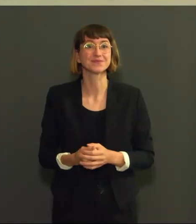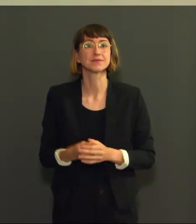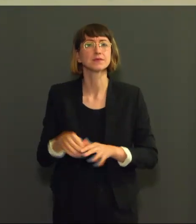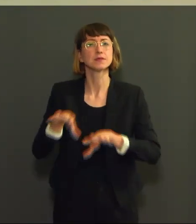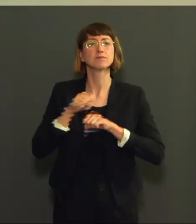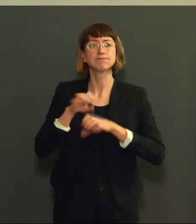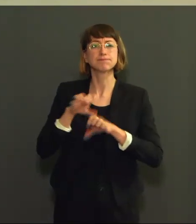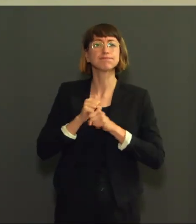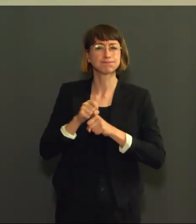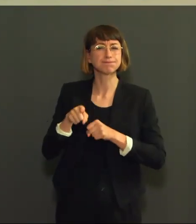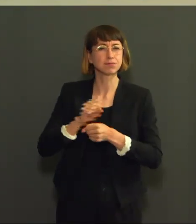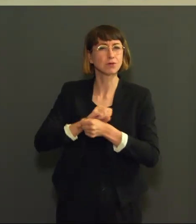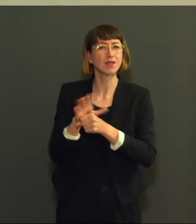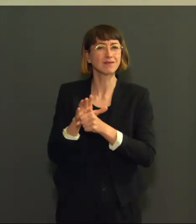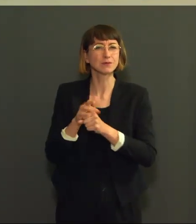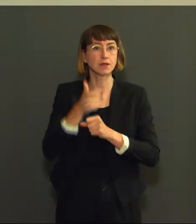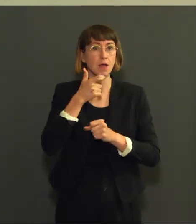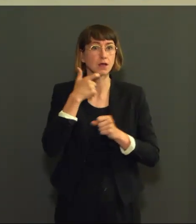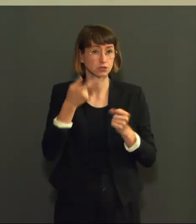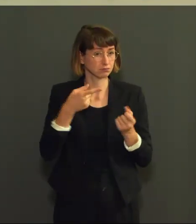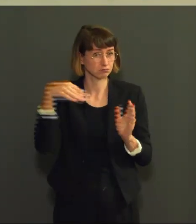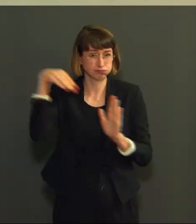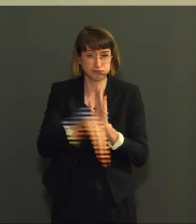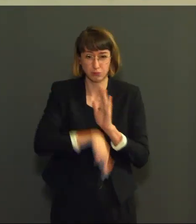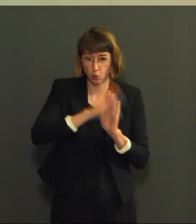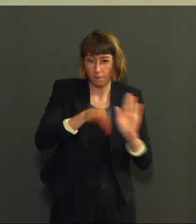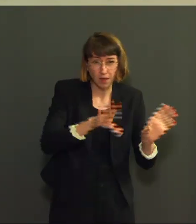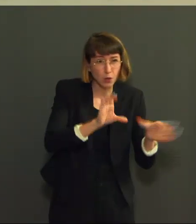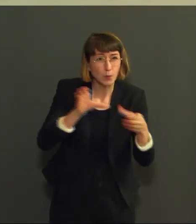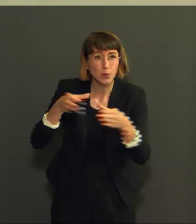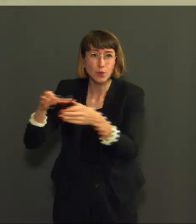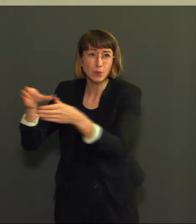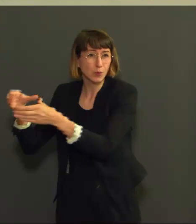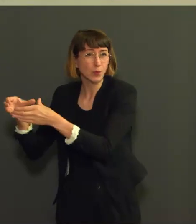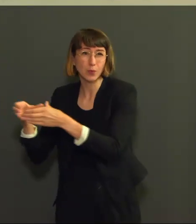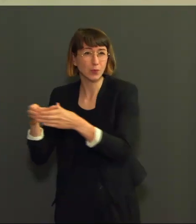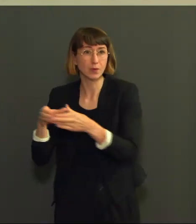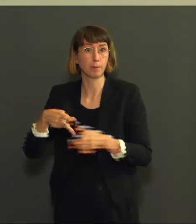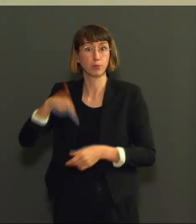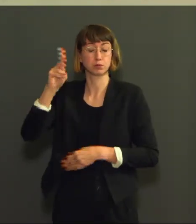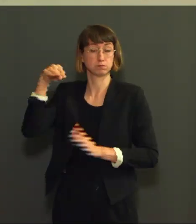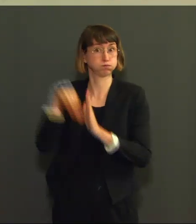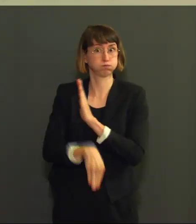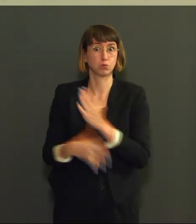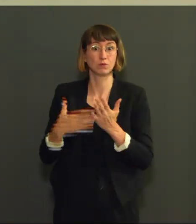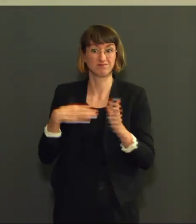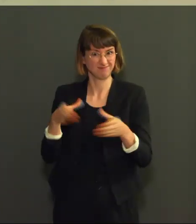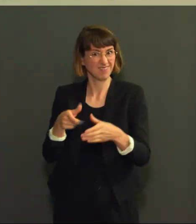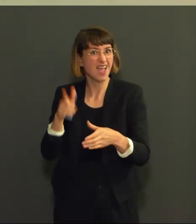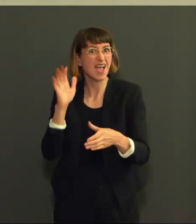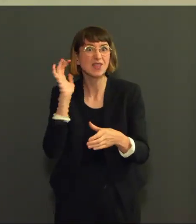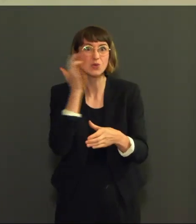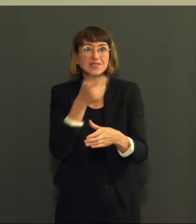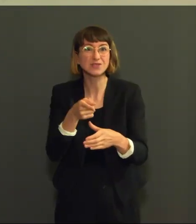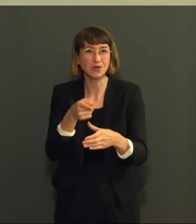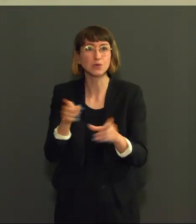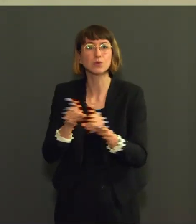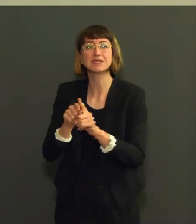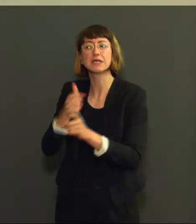groupes d'âge. Elle est particulièrement marquée actuellement chez les adolescents. Elle est aussi chez les personnes de la cinquantaine, de l'ordre